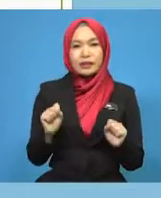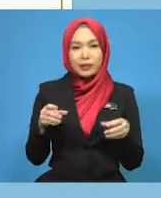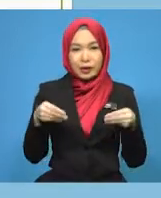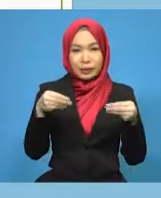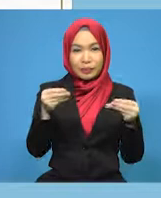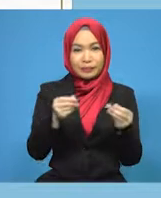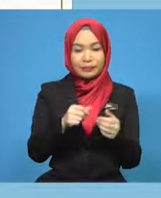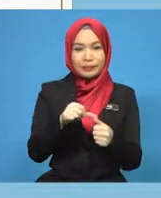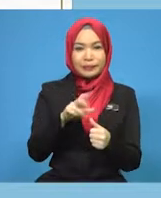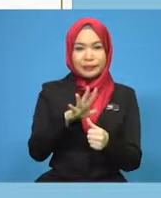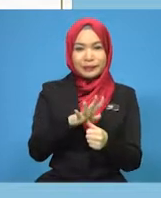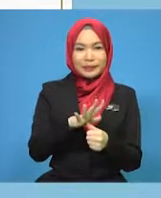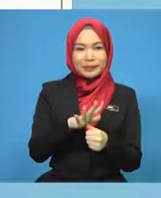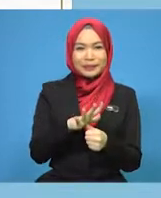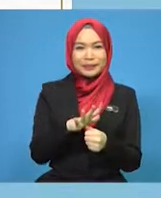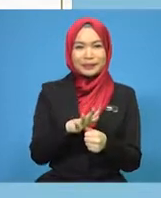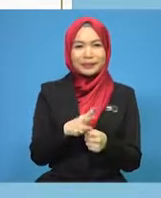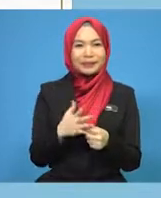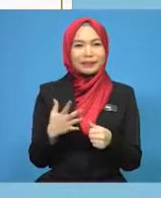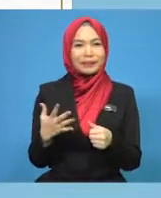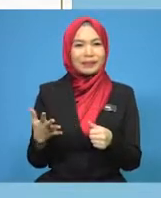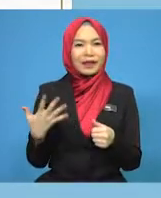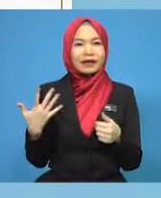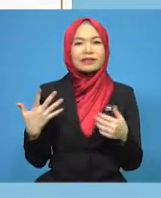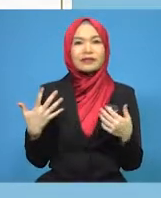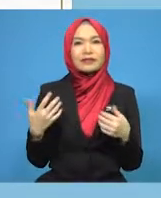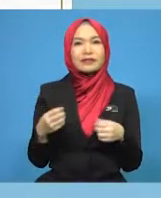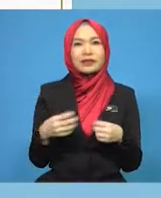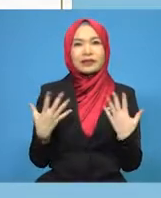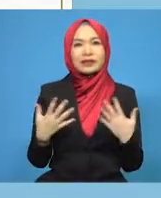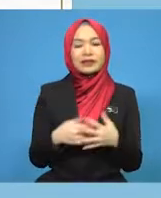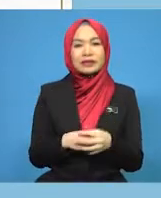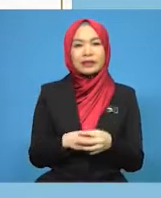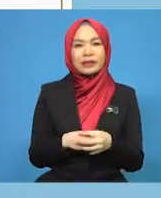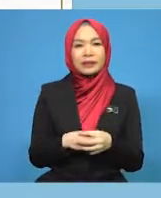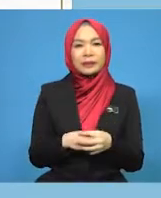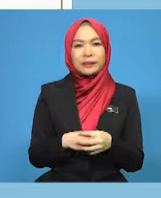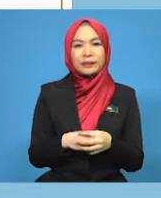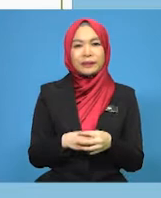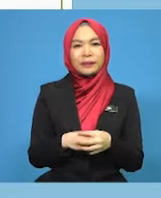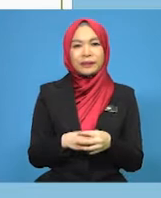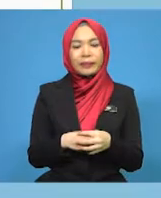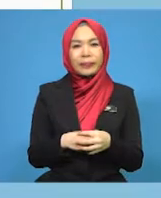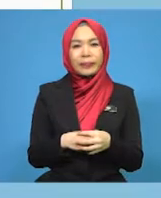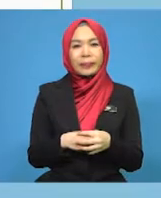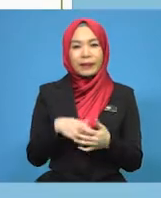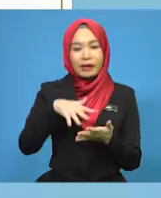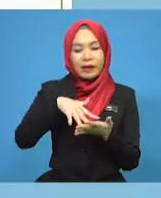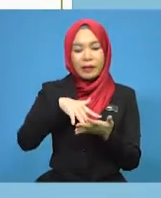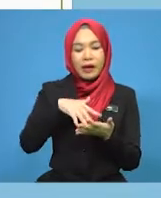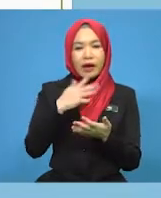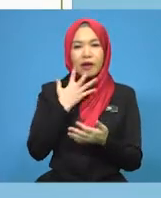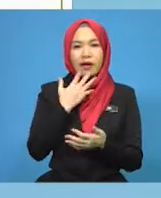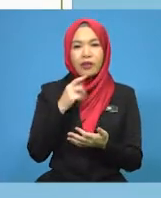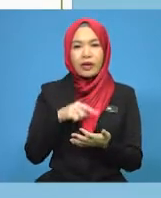lebih cantik apabila digabungkan dengan warna coklat gelap. Kelemahan warna hijau pula adalah ia